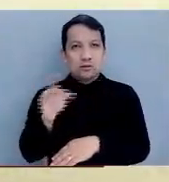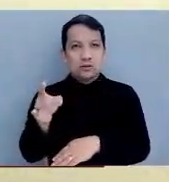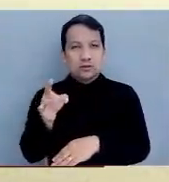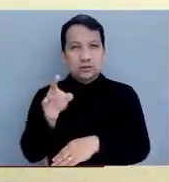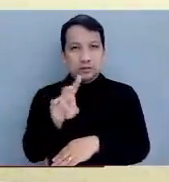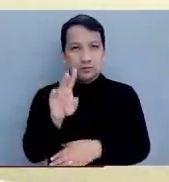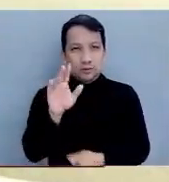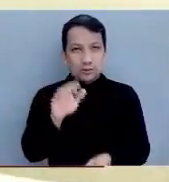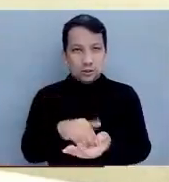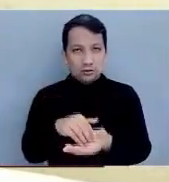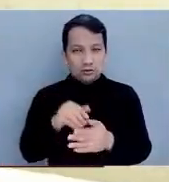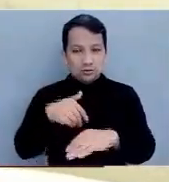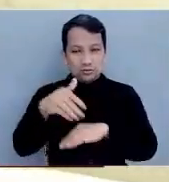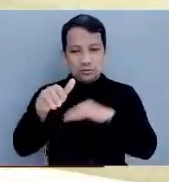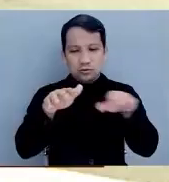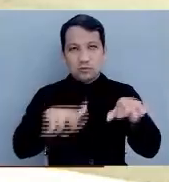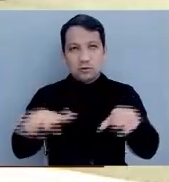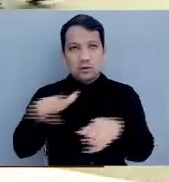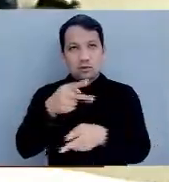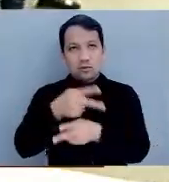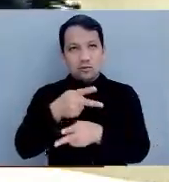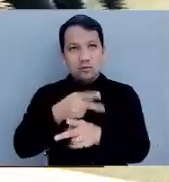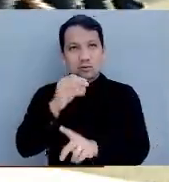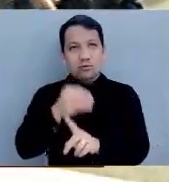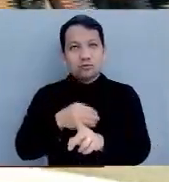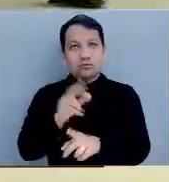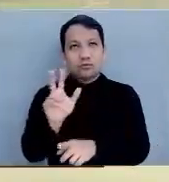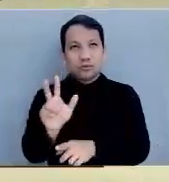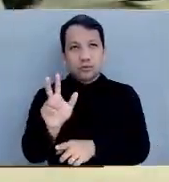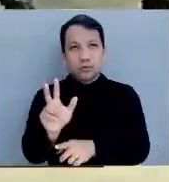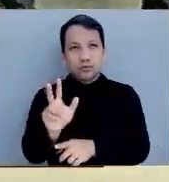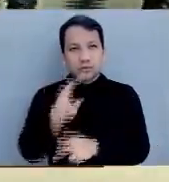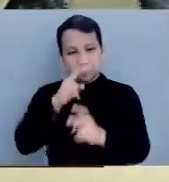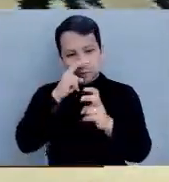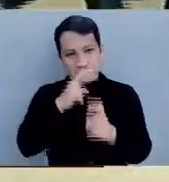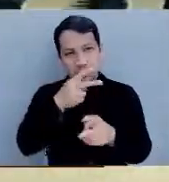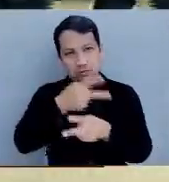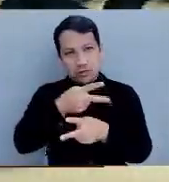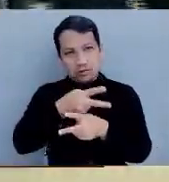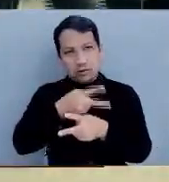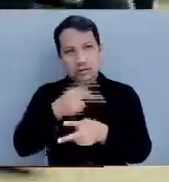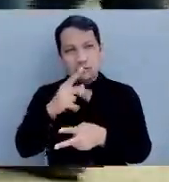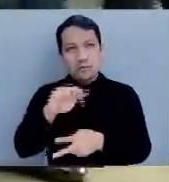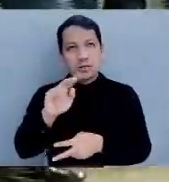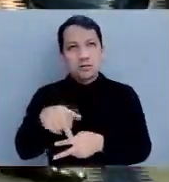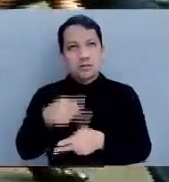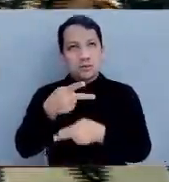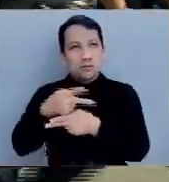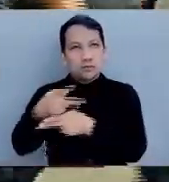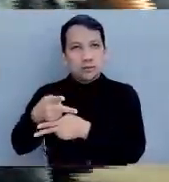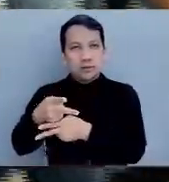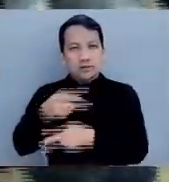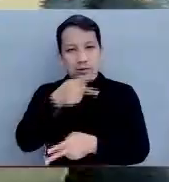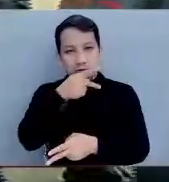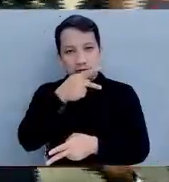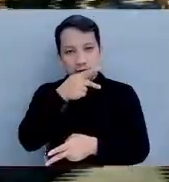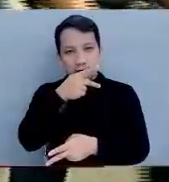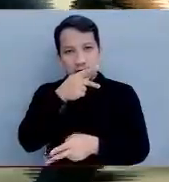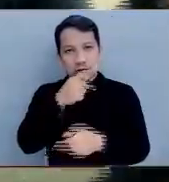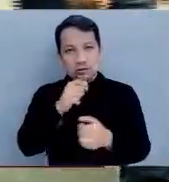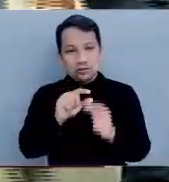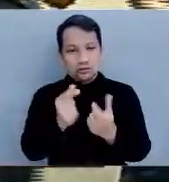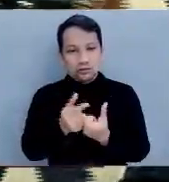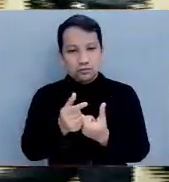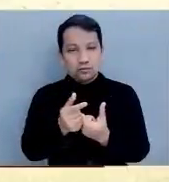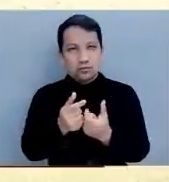187,000 na police ang nakabantay sa halalan sa October 30. Paiitingin din daw ng PNP ang pagbabantay sa mga private armed group. Nagbabalita